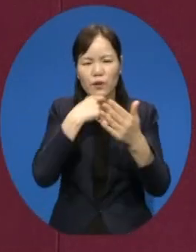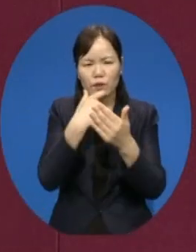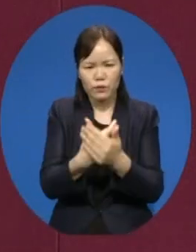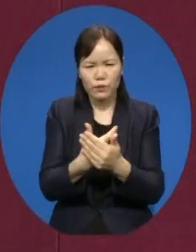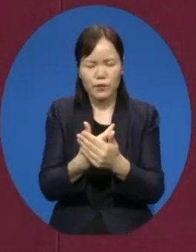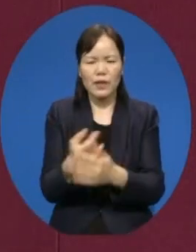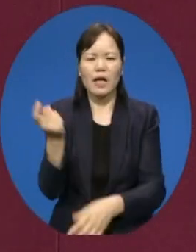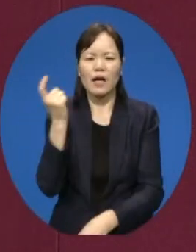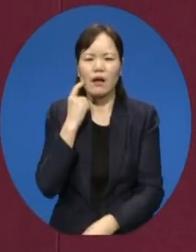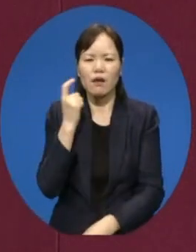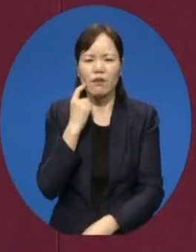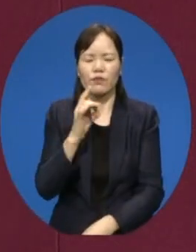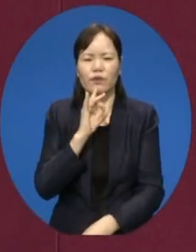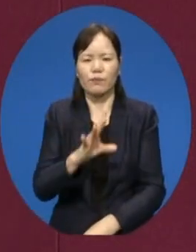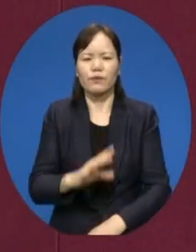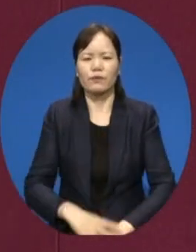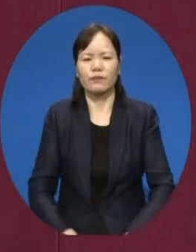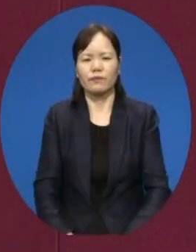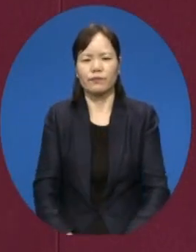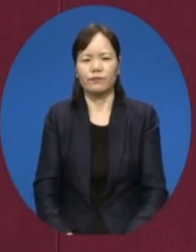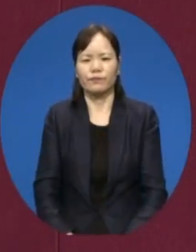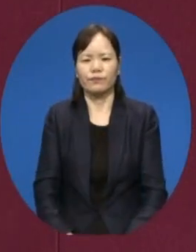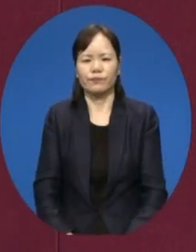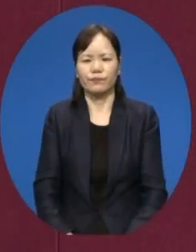헛구에 그칠 뿐입니다.